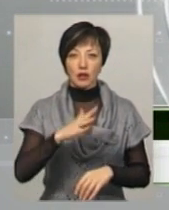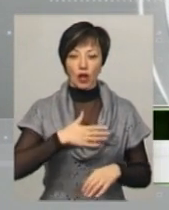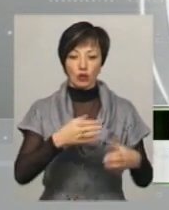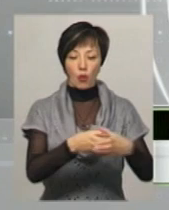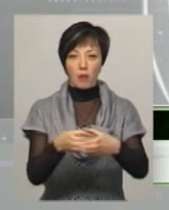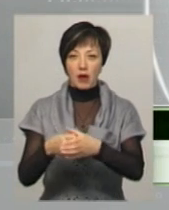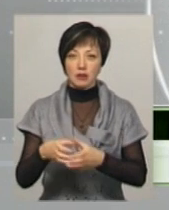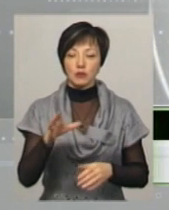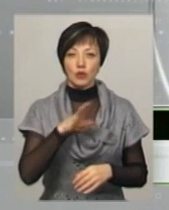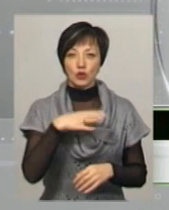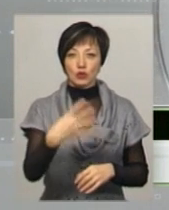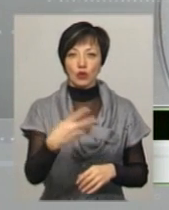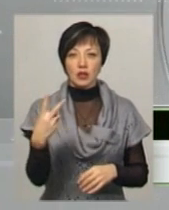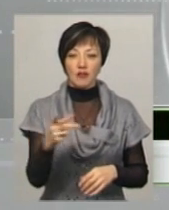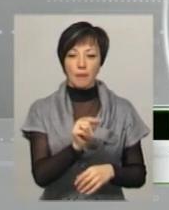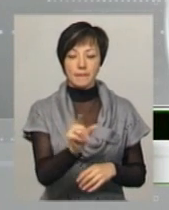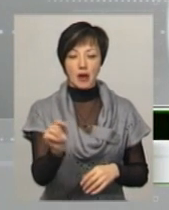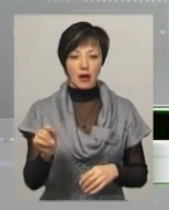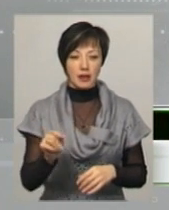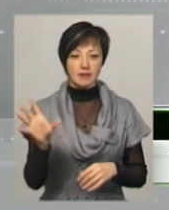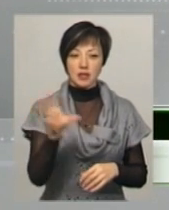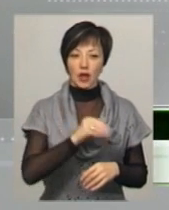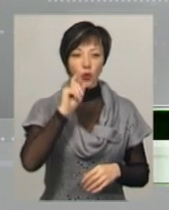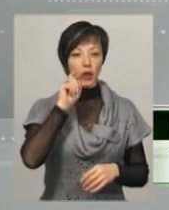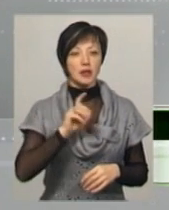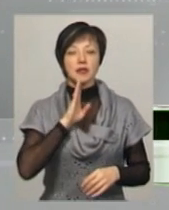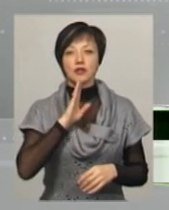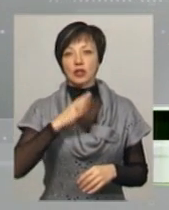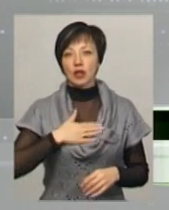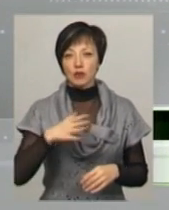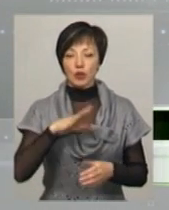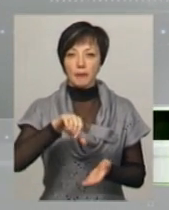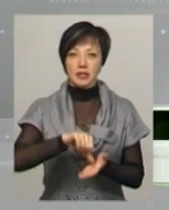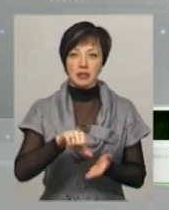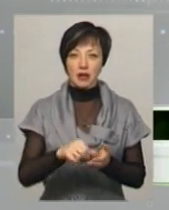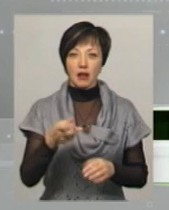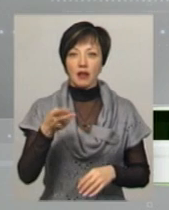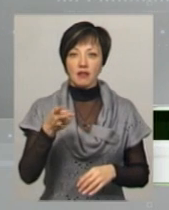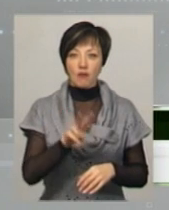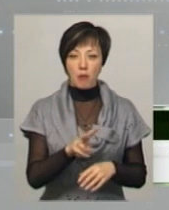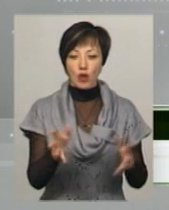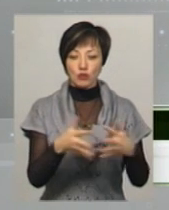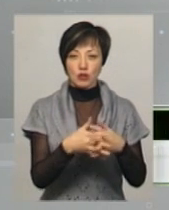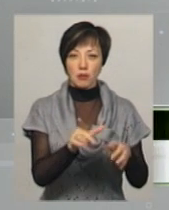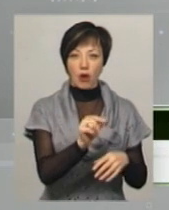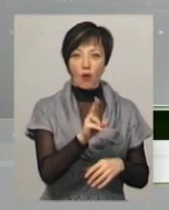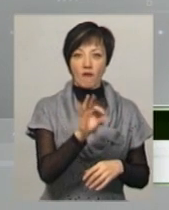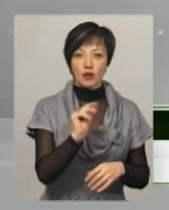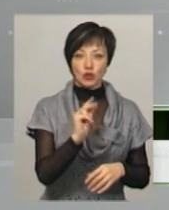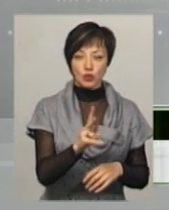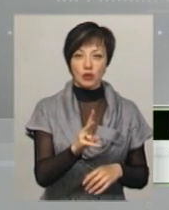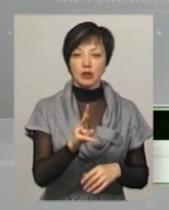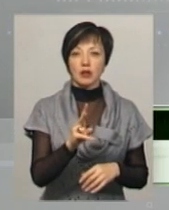команди. Там було 42 пари зі всієї України. Дівчатка наші були представлені 2 суміжними парами. Пара Ковальчук-Чмінь –